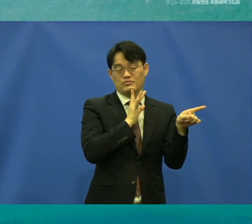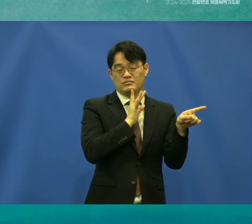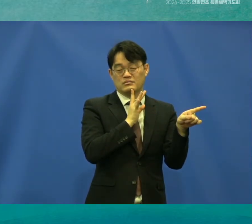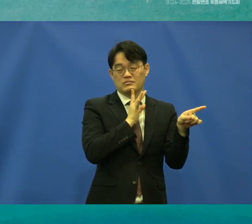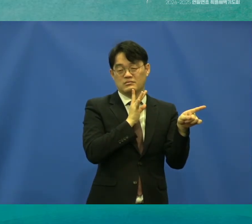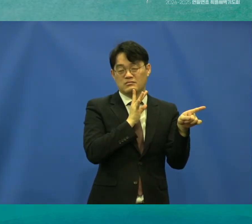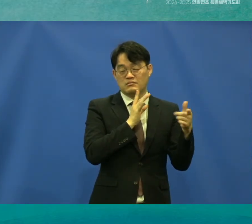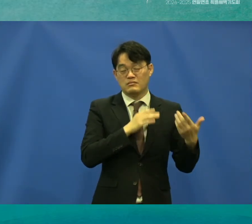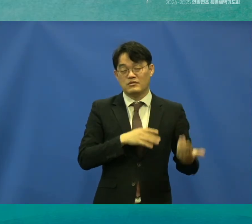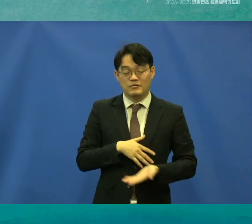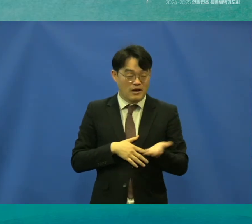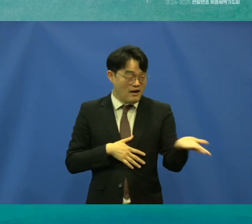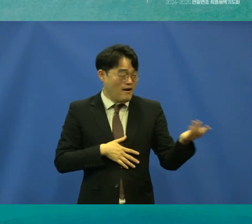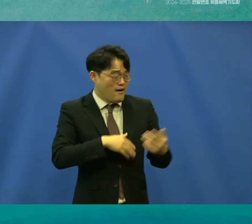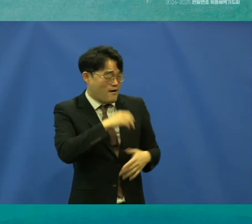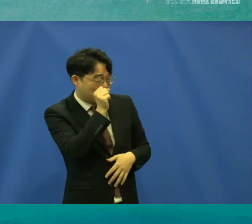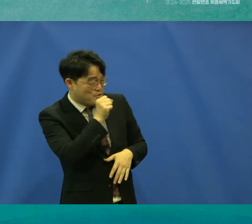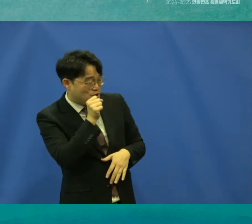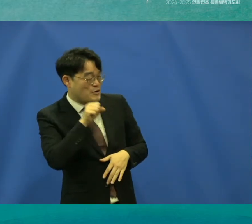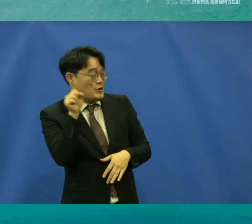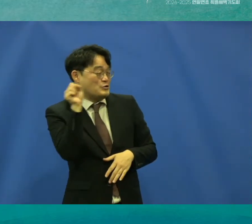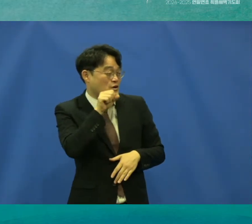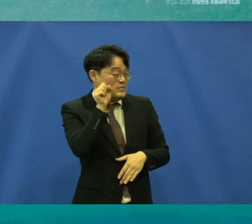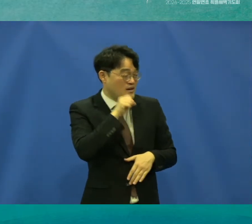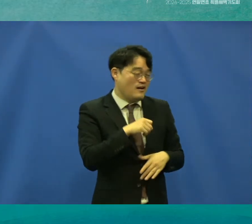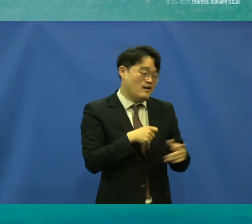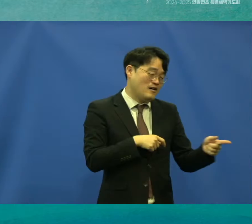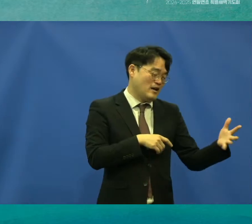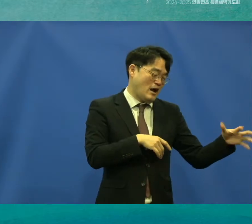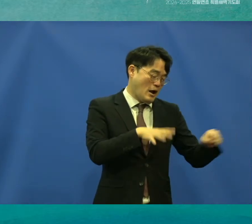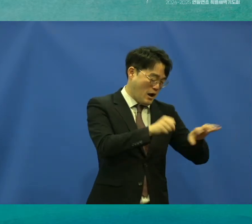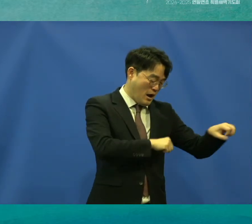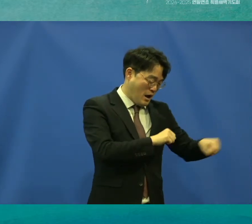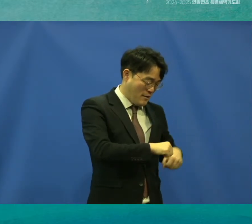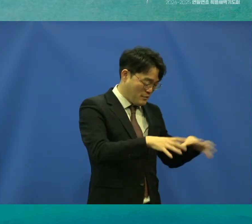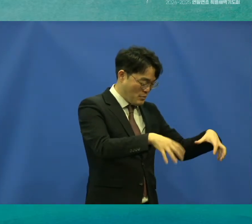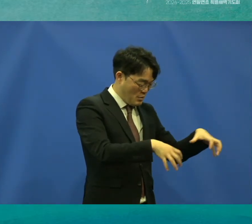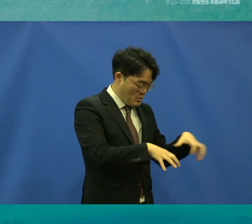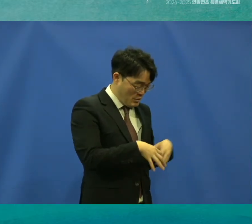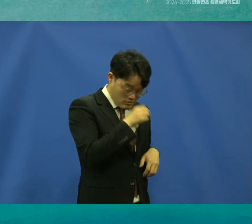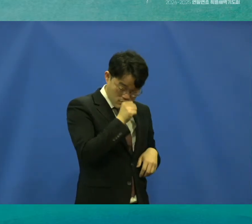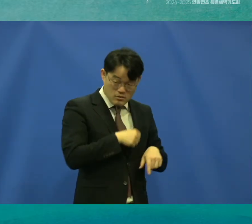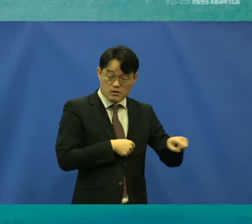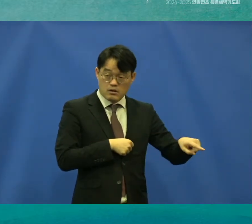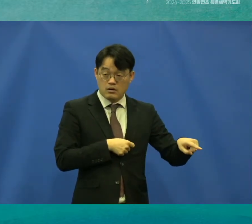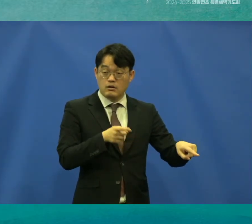애착을 가지는 거 좋아요. 취미생활 좋아요. 근데 그게 우리의 삶의 본질은 아니라고.